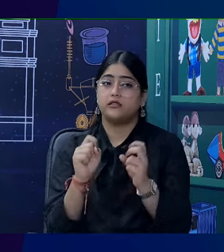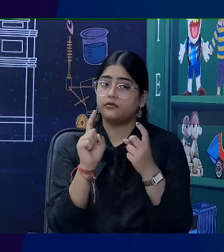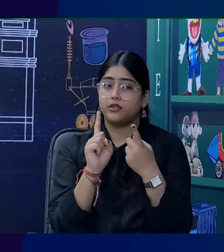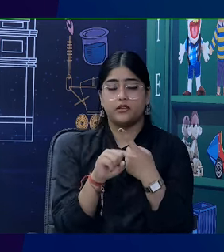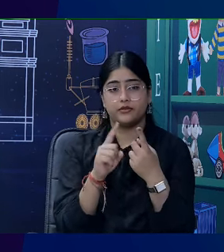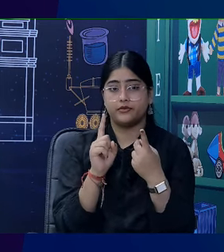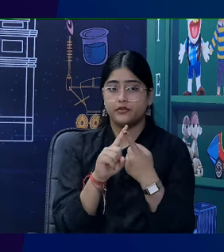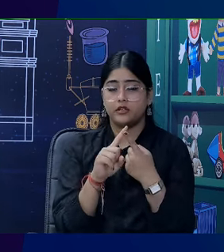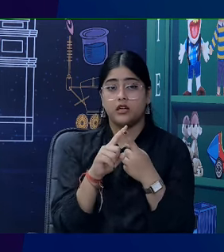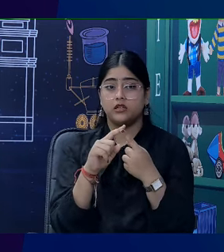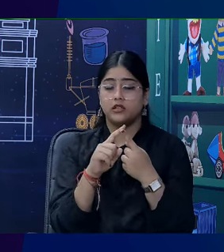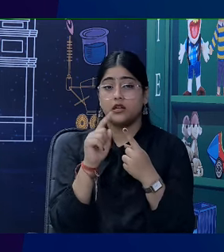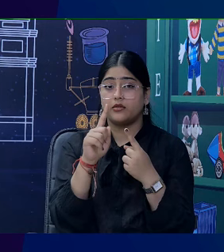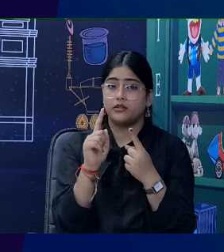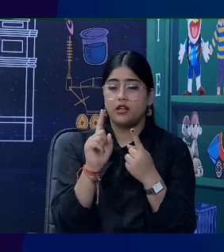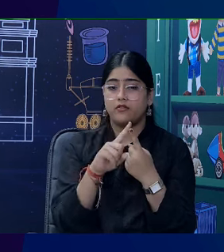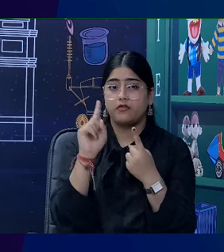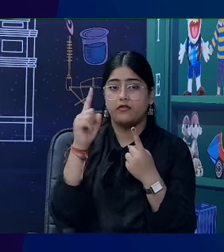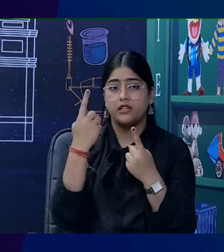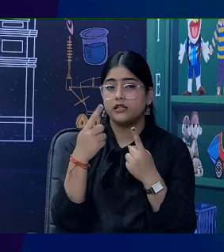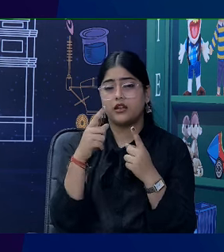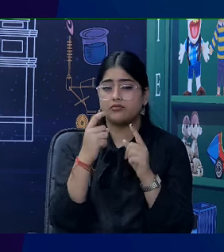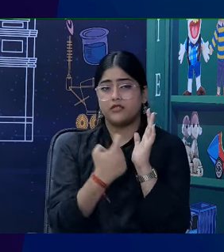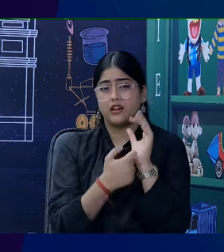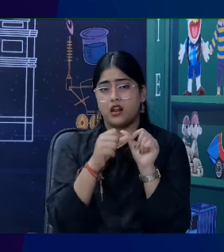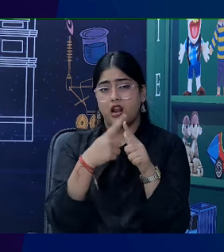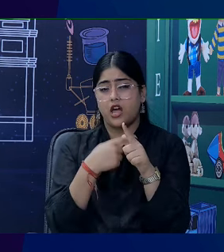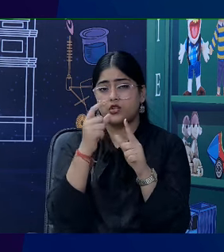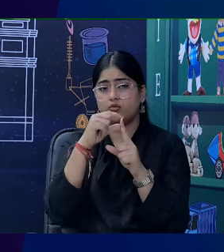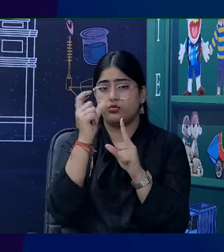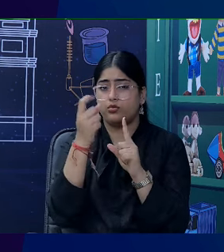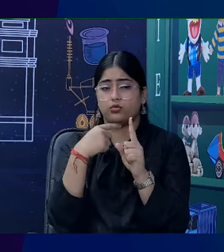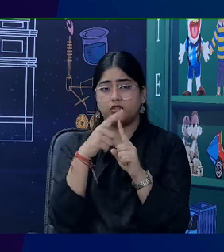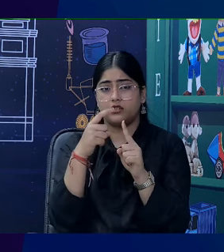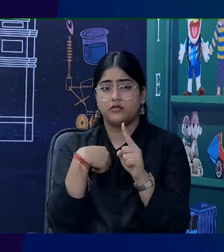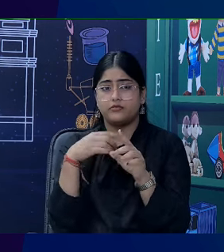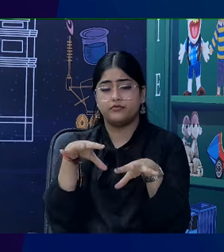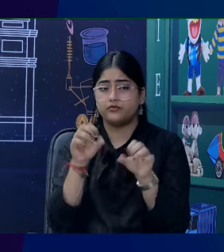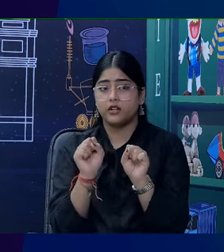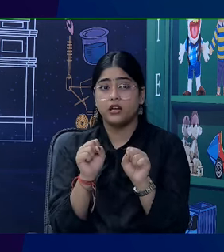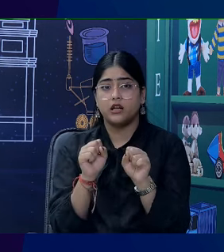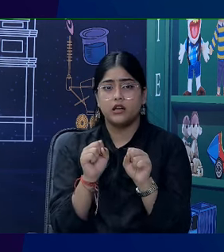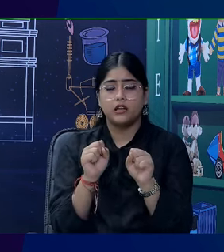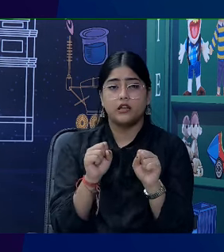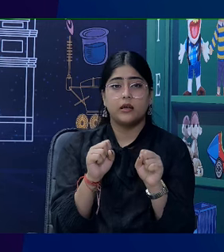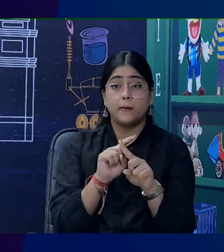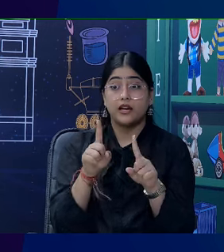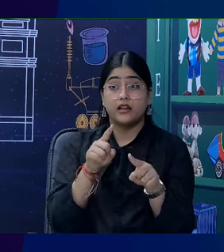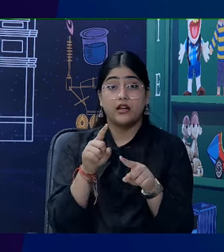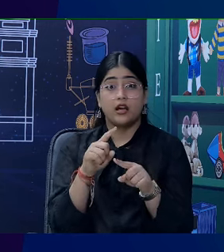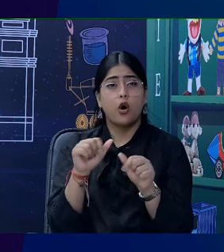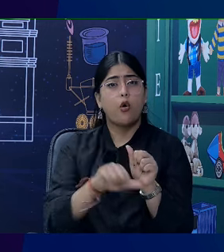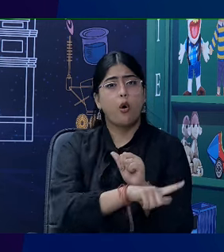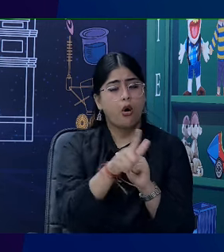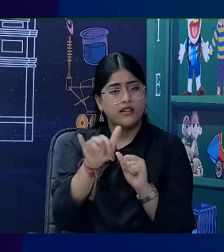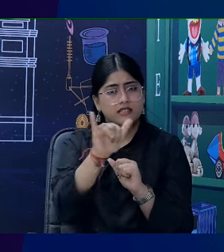राजस्थान मतलब वहां के बड़े बड़े योद्धा होना नाम से लगता है कि हाभ वहां बड़े-बड़े योद्धा हुए ऐसा नहीं कि सारे लोग ही योद्धा होंगे और आज भी हो रहे हैं